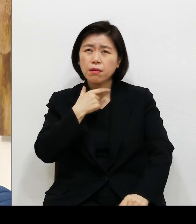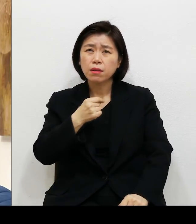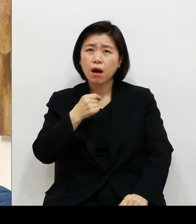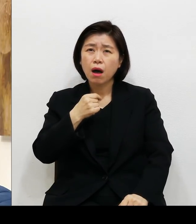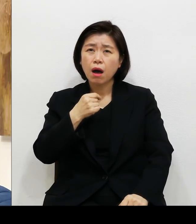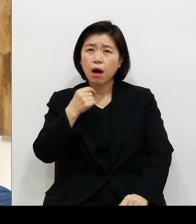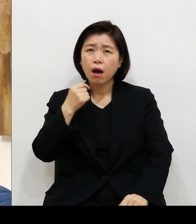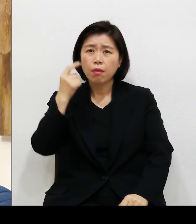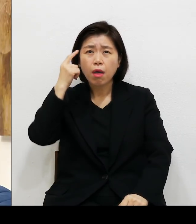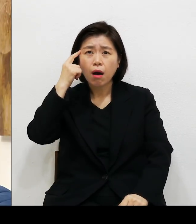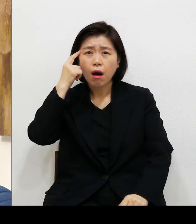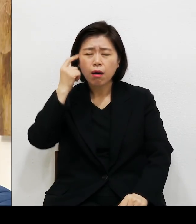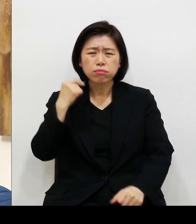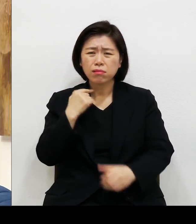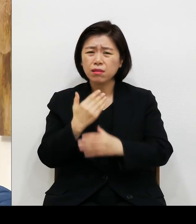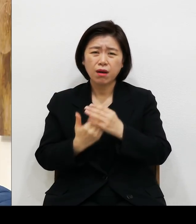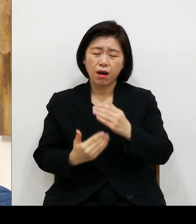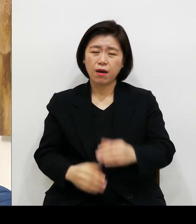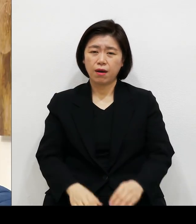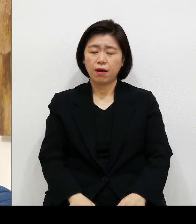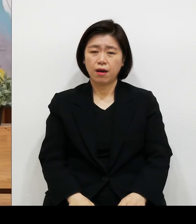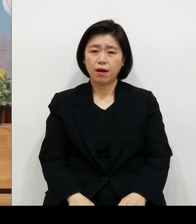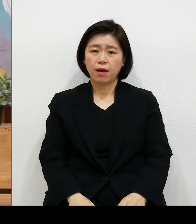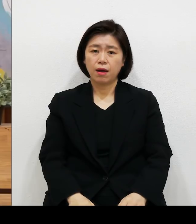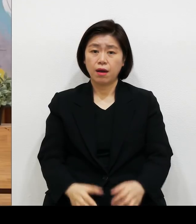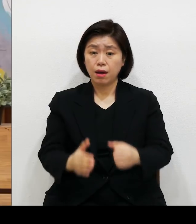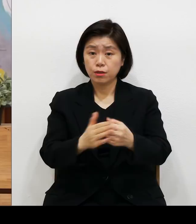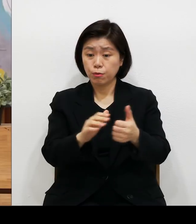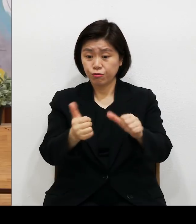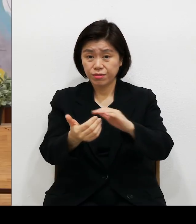그래도 저도 제대로 된 식사 한번 하고